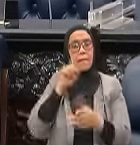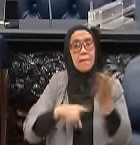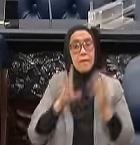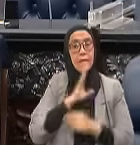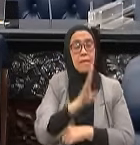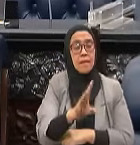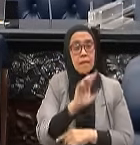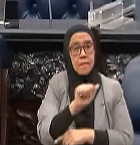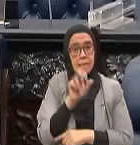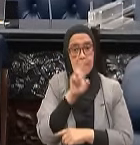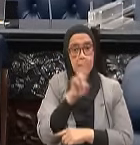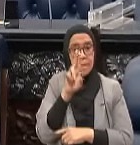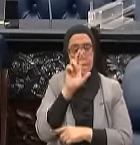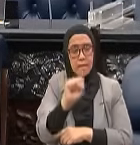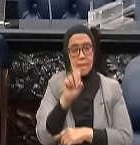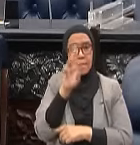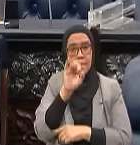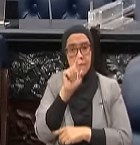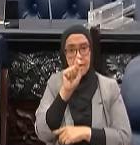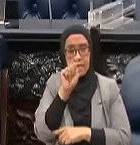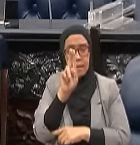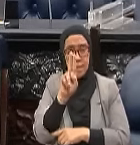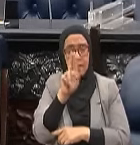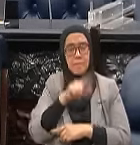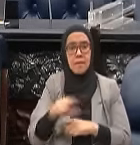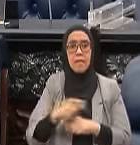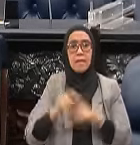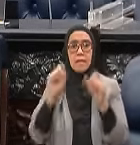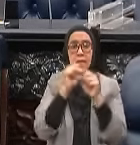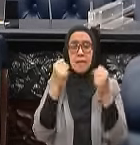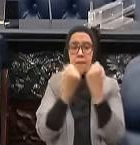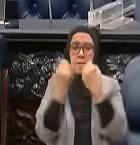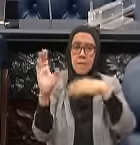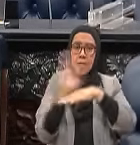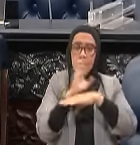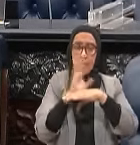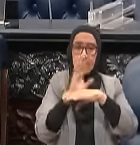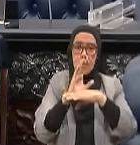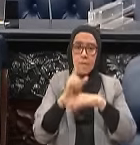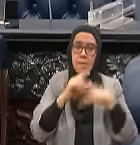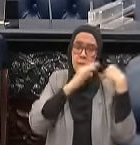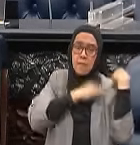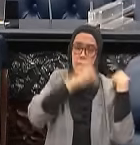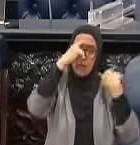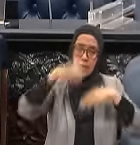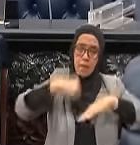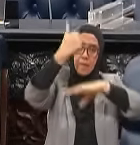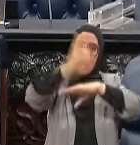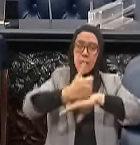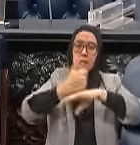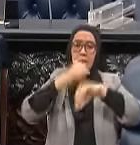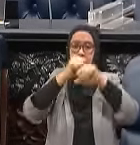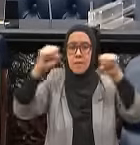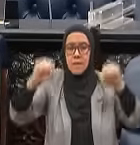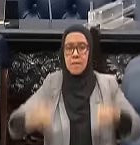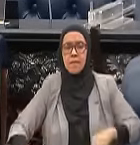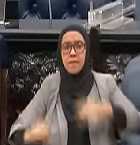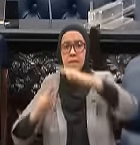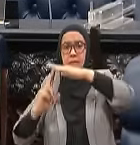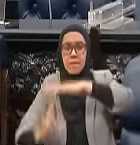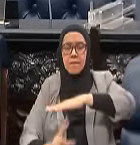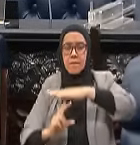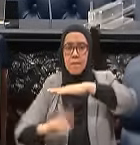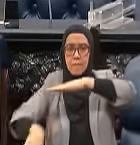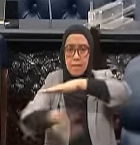seni apa aja itu Serikat tempat aja bertanggung jawab membina station pada rantai coba dasar laut untuk sistem kepemimpinan